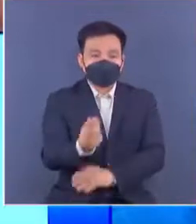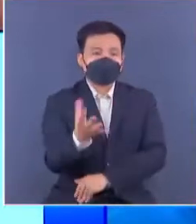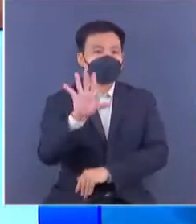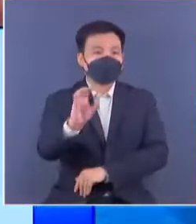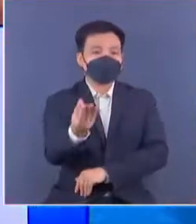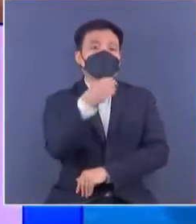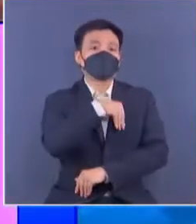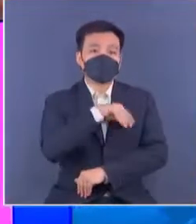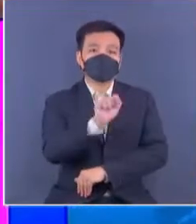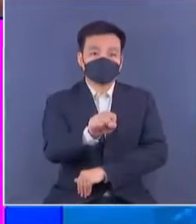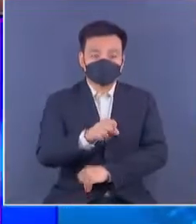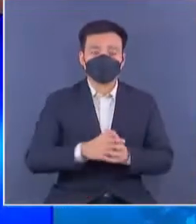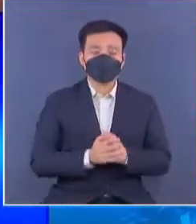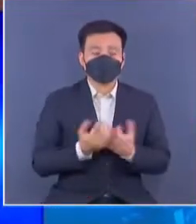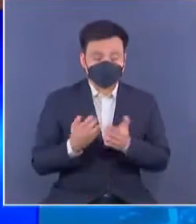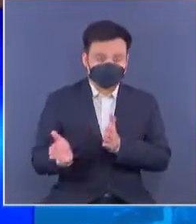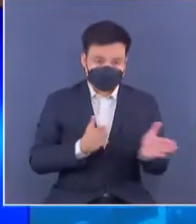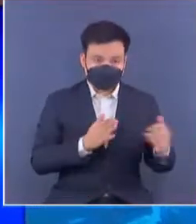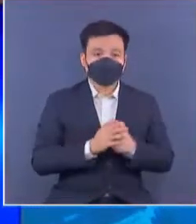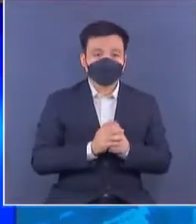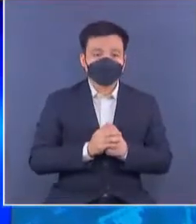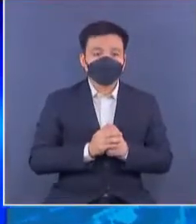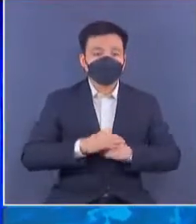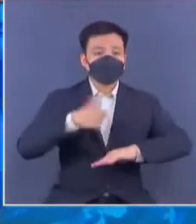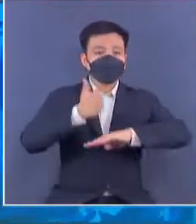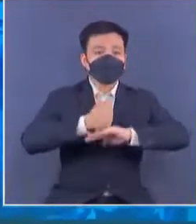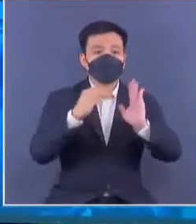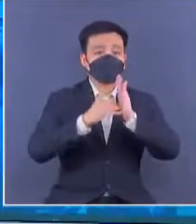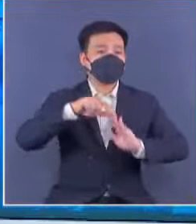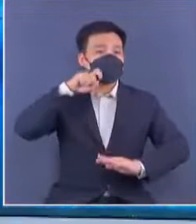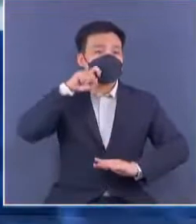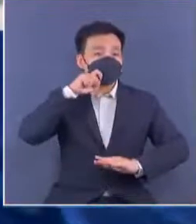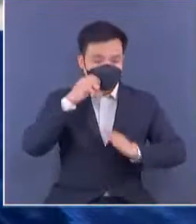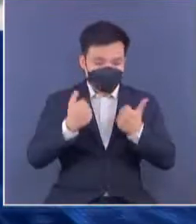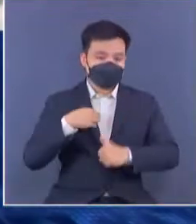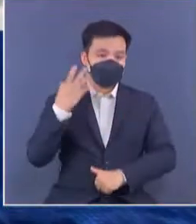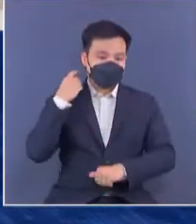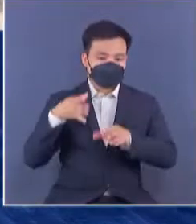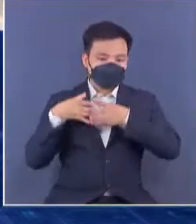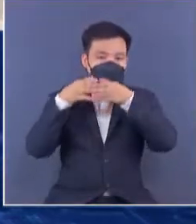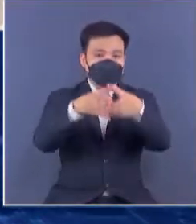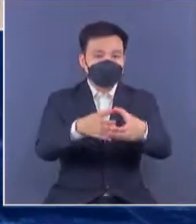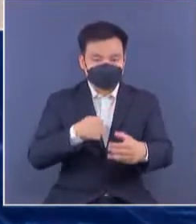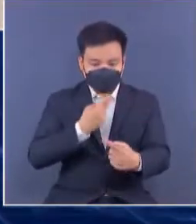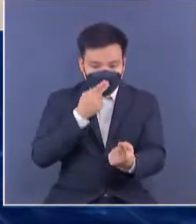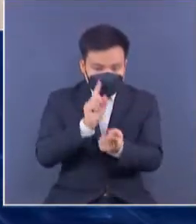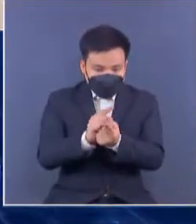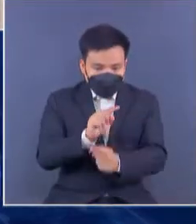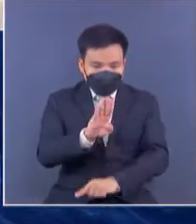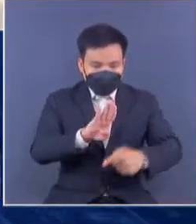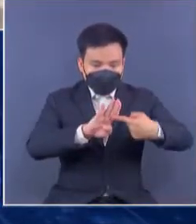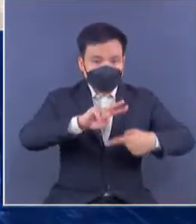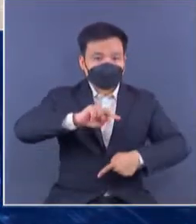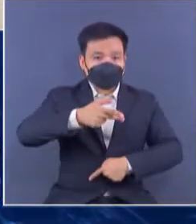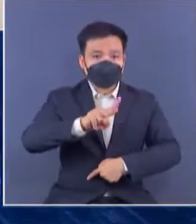ขออภัยคุณไม่ส่งไปดูภารกิจผู้ว่ากทมสัญจรค่ะเมื่อวานนี้ลงพื้นที่ไปเขตบางบอนนะคะพบว่าเคียงแค่ 2เดือน